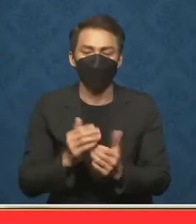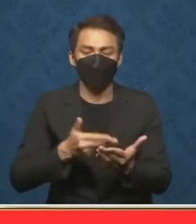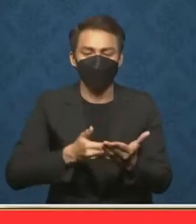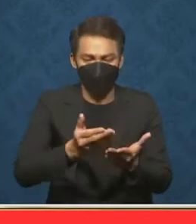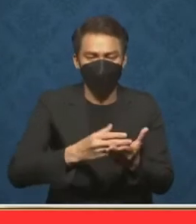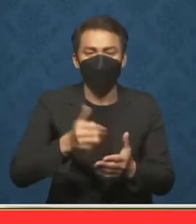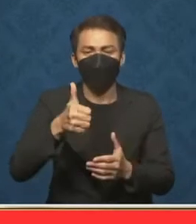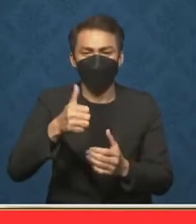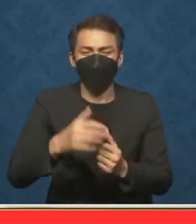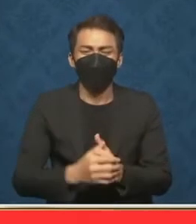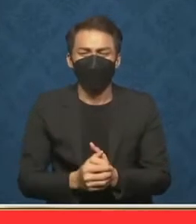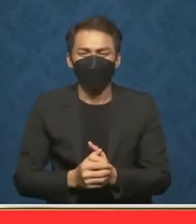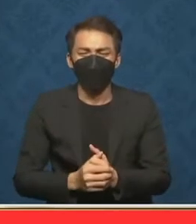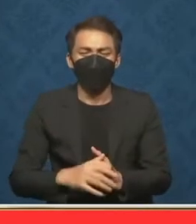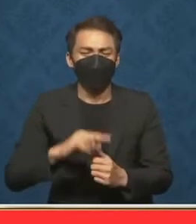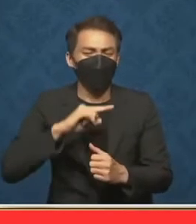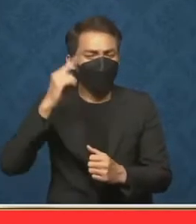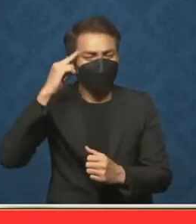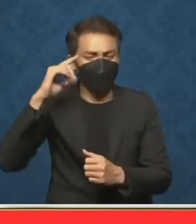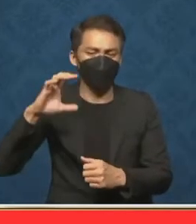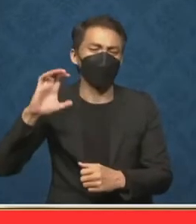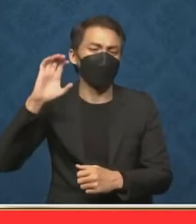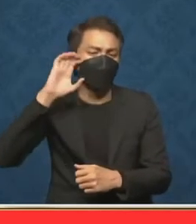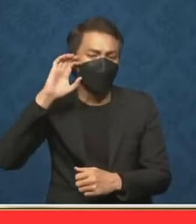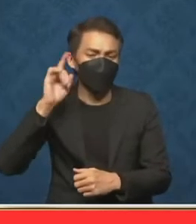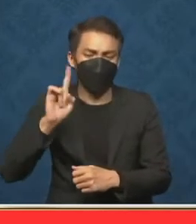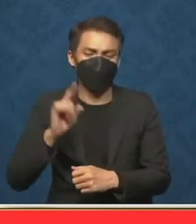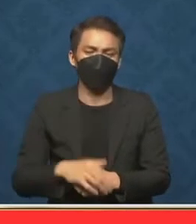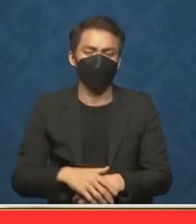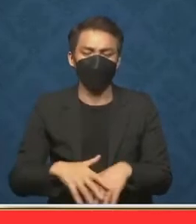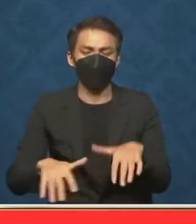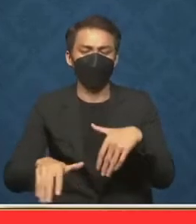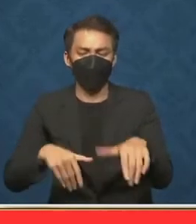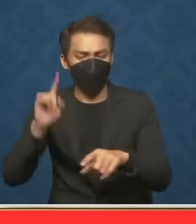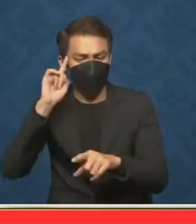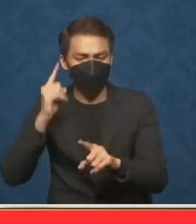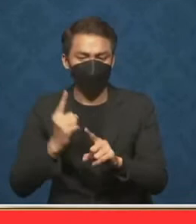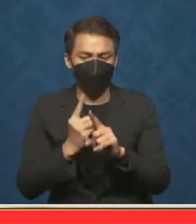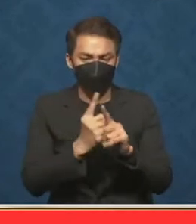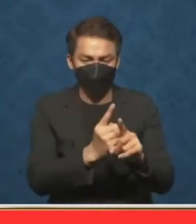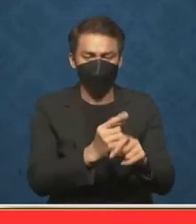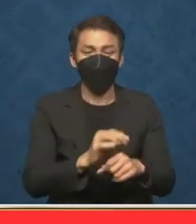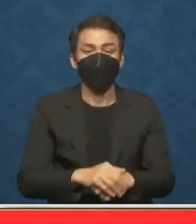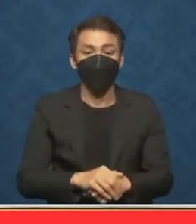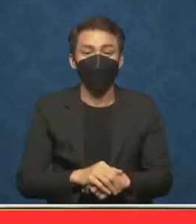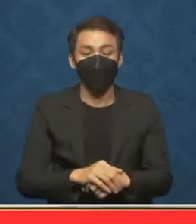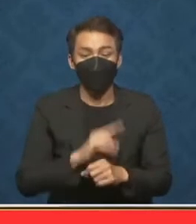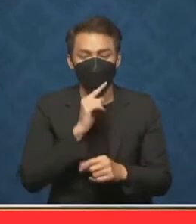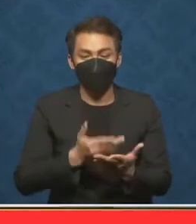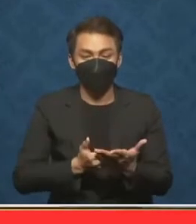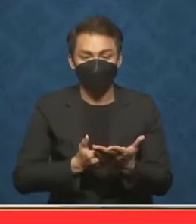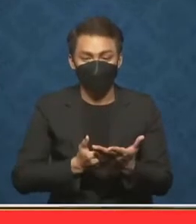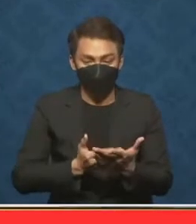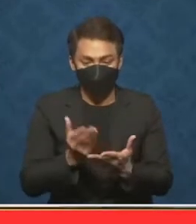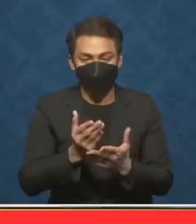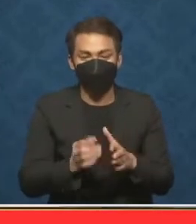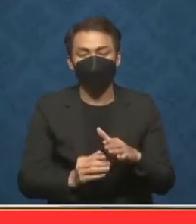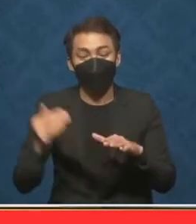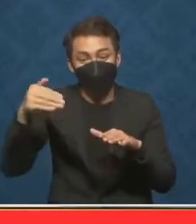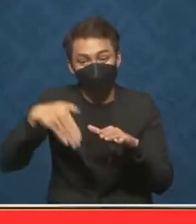ความเชอ่าiji ประชาชนคนส่วใหญ่จะเห็นพร้ก thuan แน่นอนถ้า thuanจะซื้อ เหอดำน้ำ ลดหัง